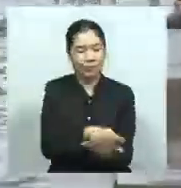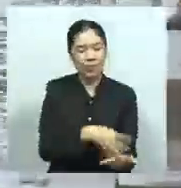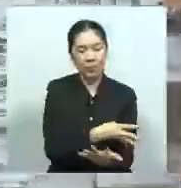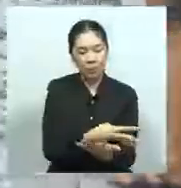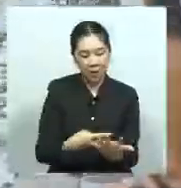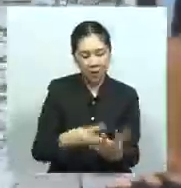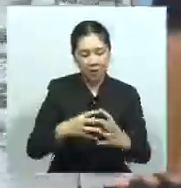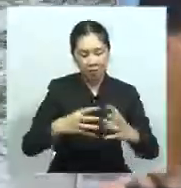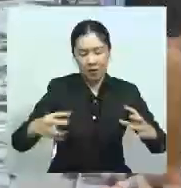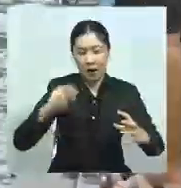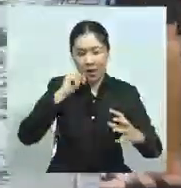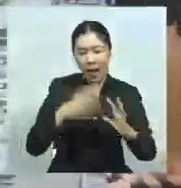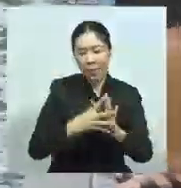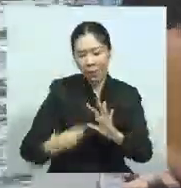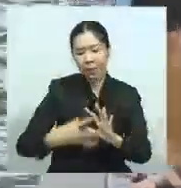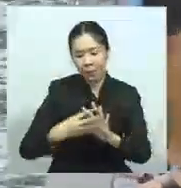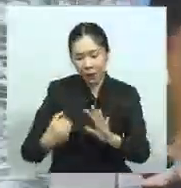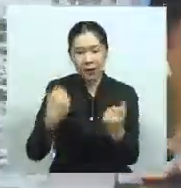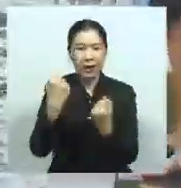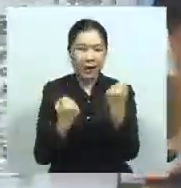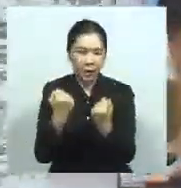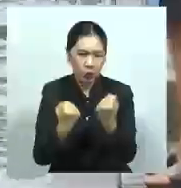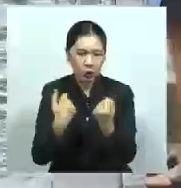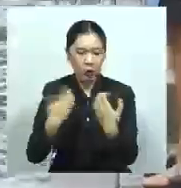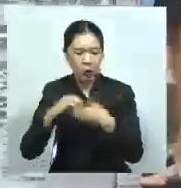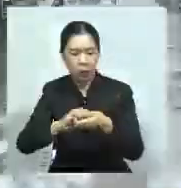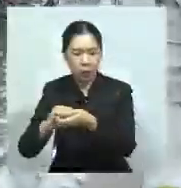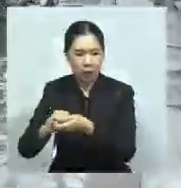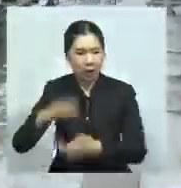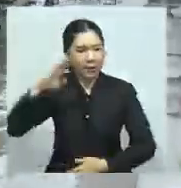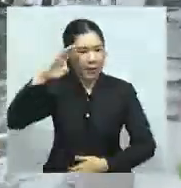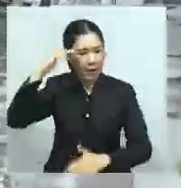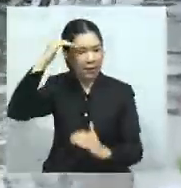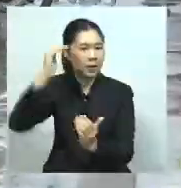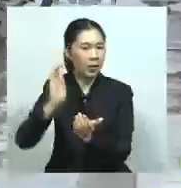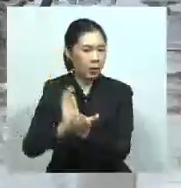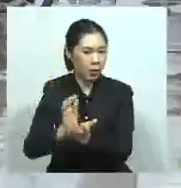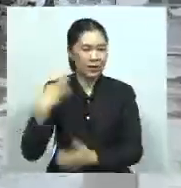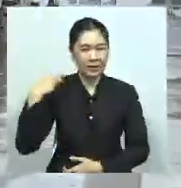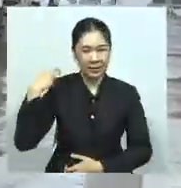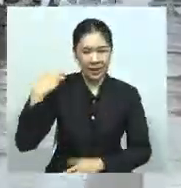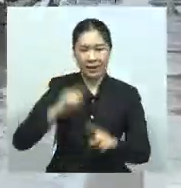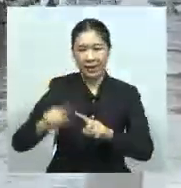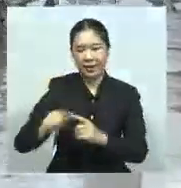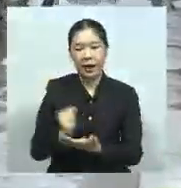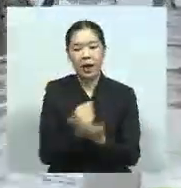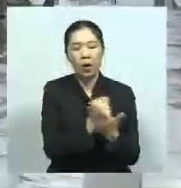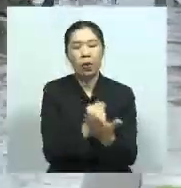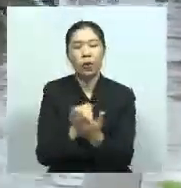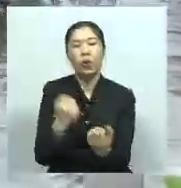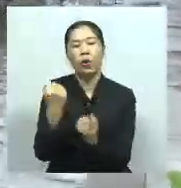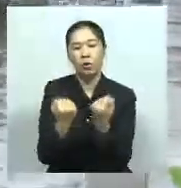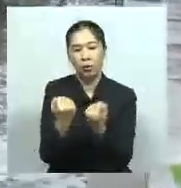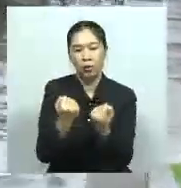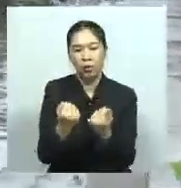ระบายน้ำและการจราจรโดยร่วมกับตำรวจจราจรทหารและจิตอาสาช่วยอำนวยความสะดวกเคลื่อนย้ายรถยนต์